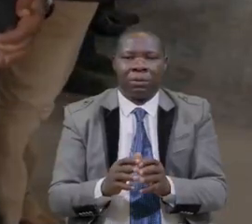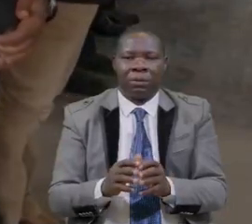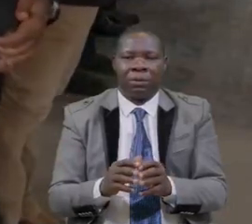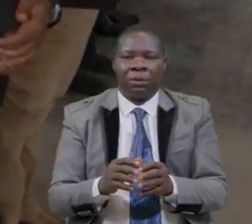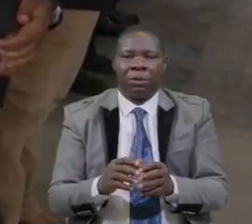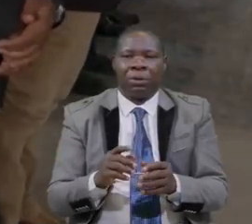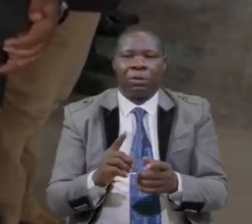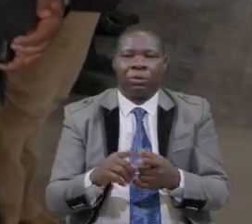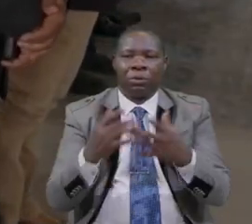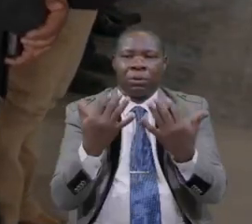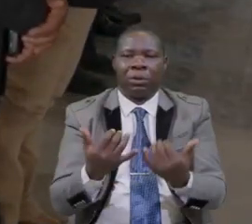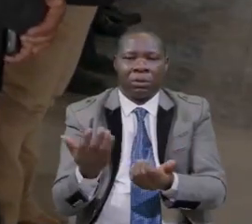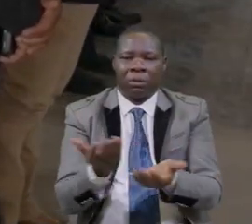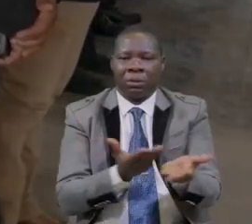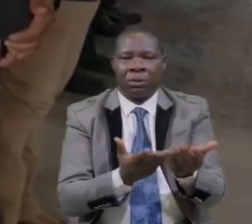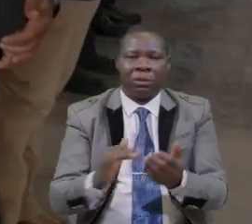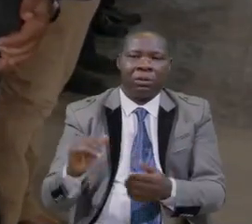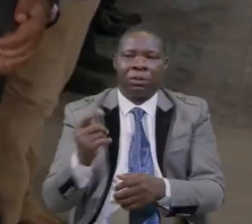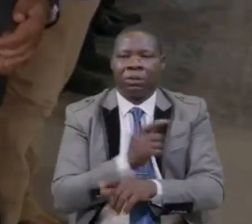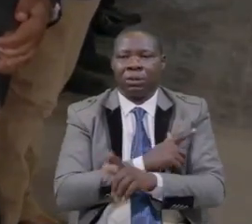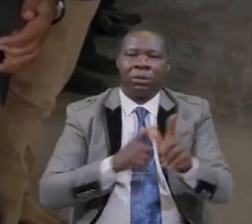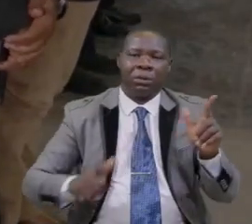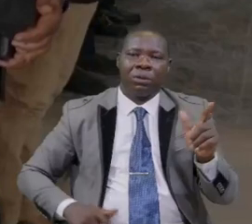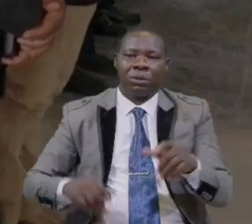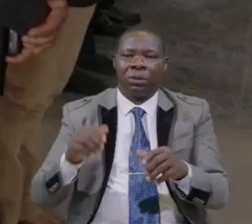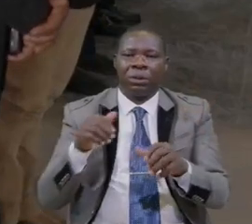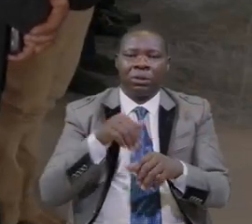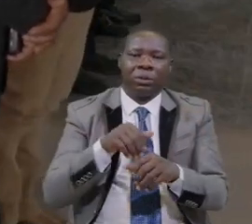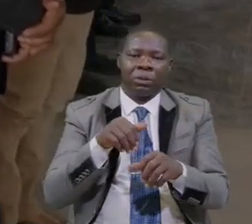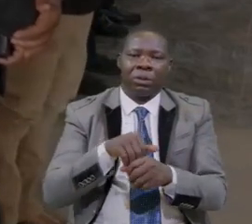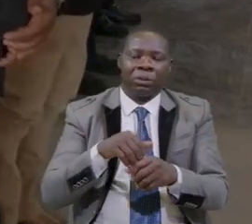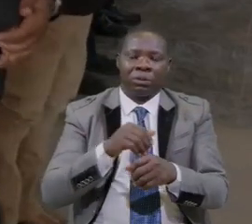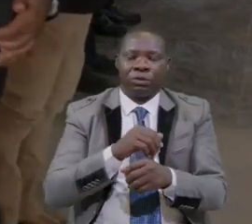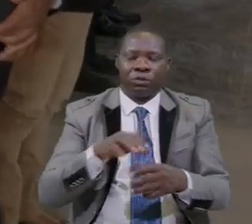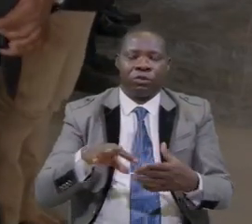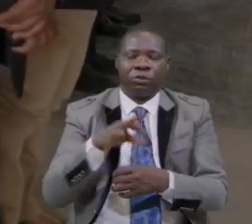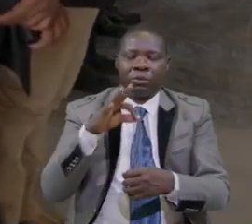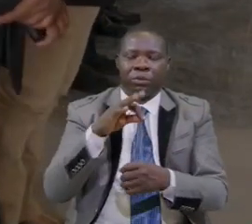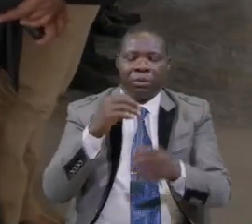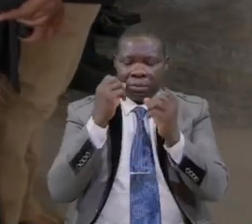Et maintenant, il servait le Seigneur dans la puissance spirituelle.